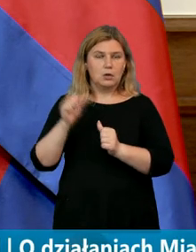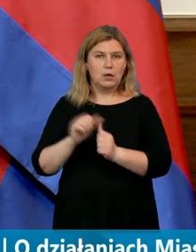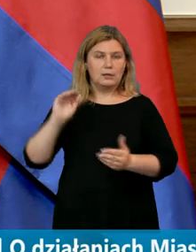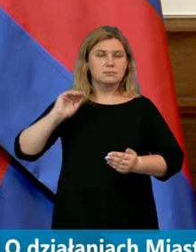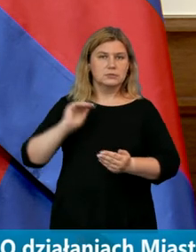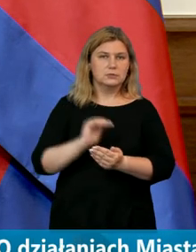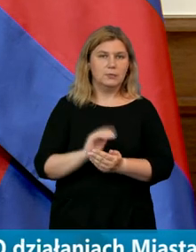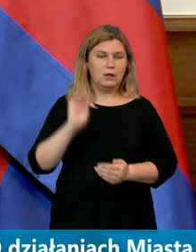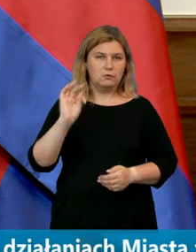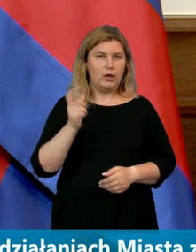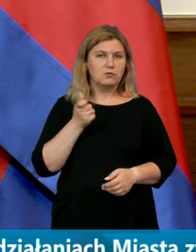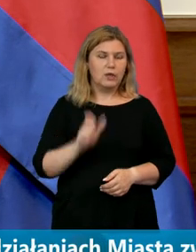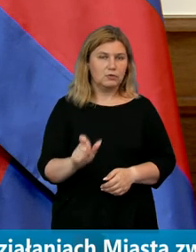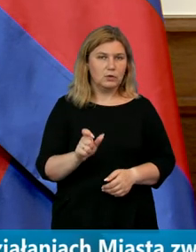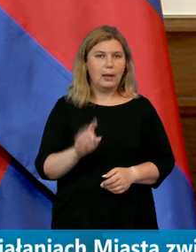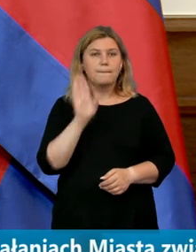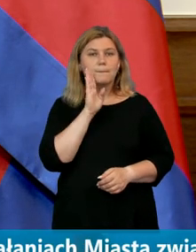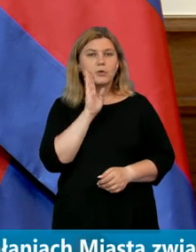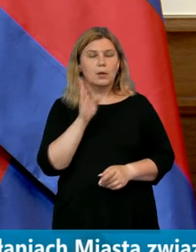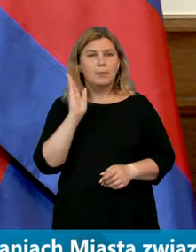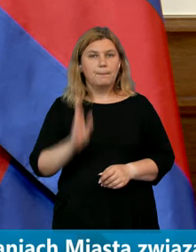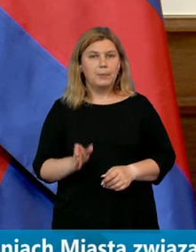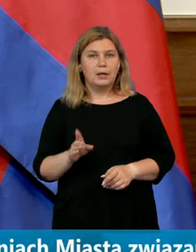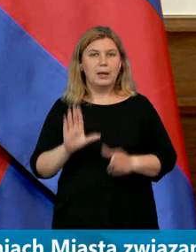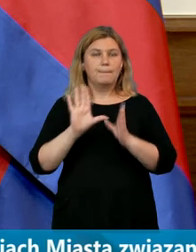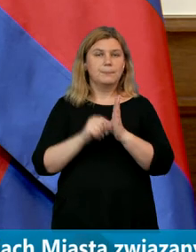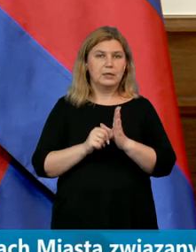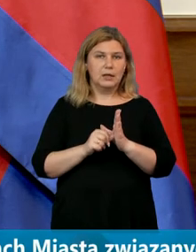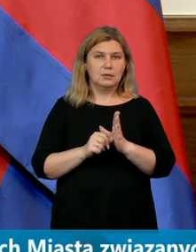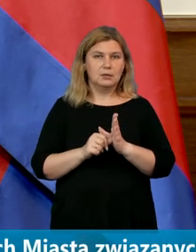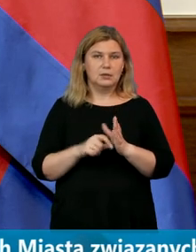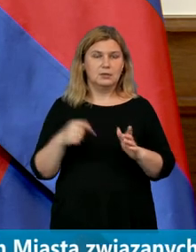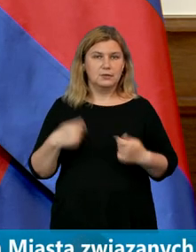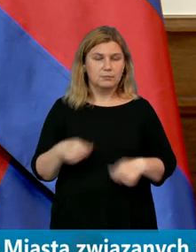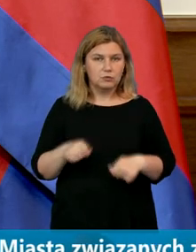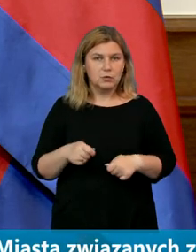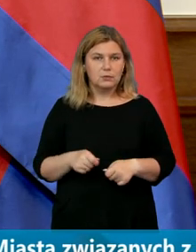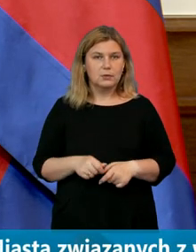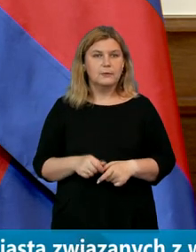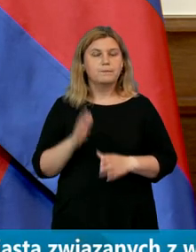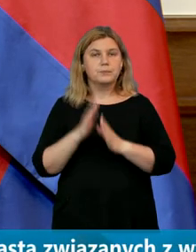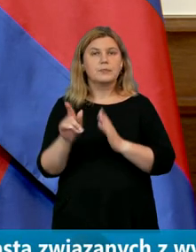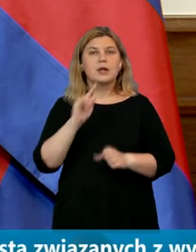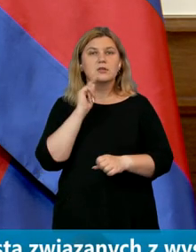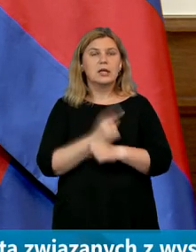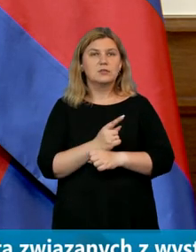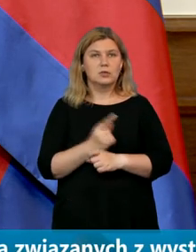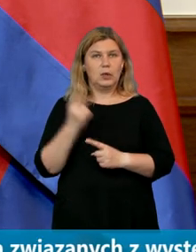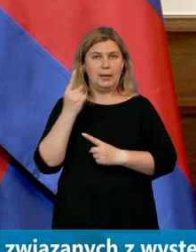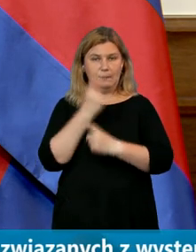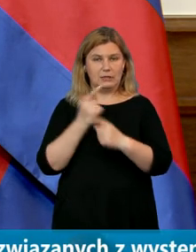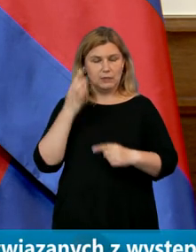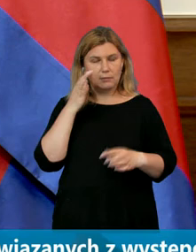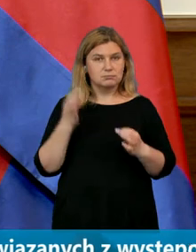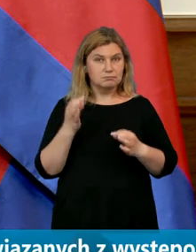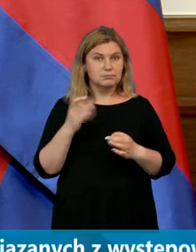swoje zadłużenie, więc podobnie będzie również i z miastem Szczecin. Więc przede wszystkim decyduje tutaj racjonalność